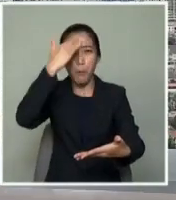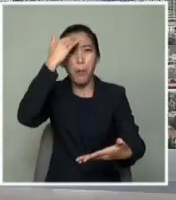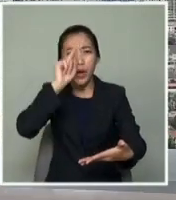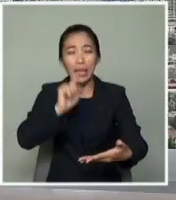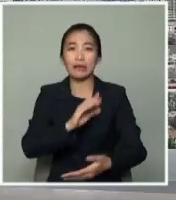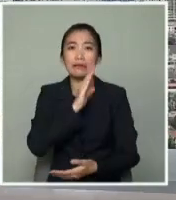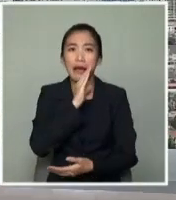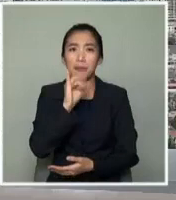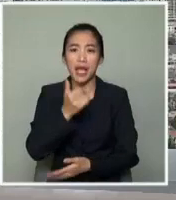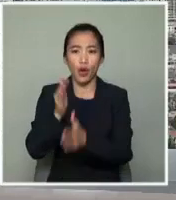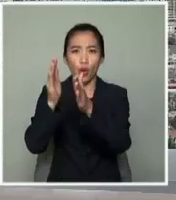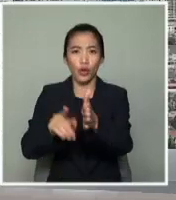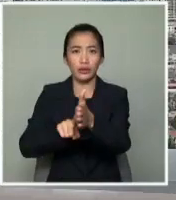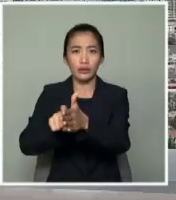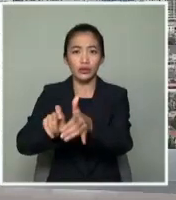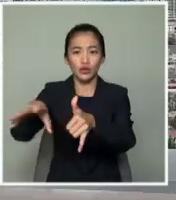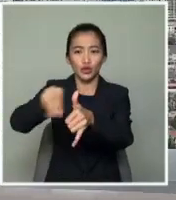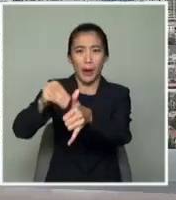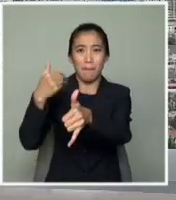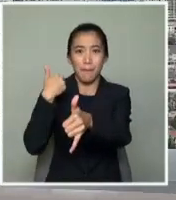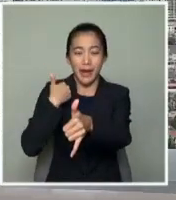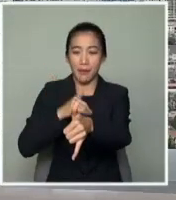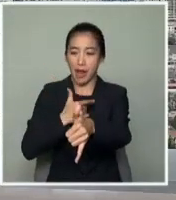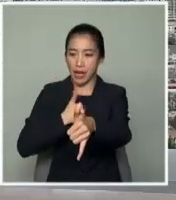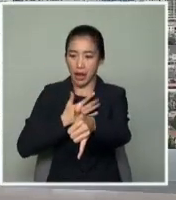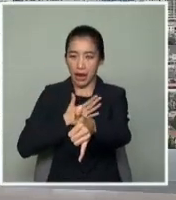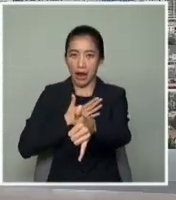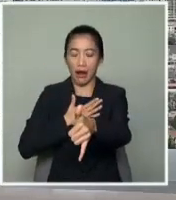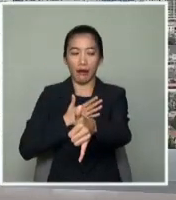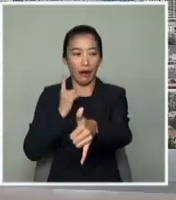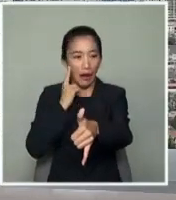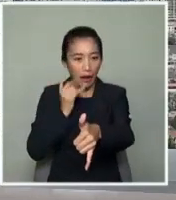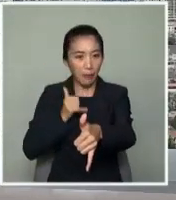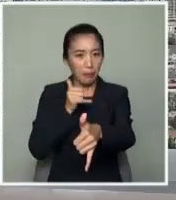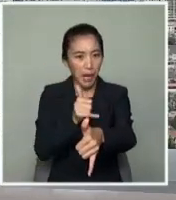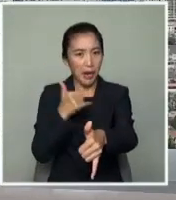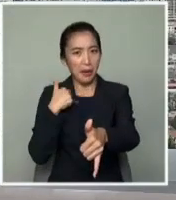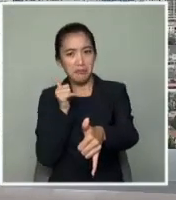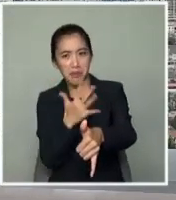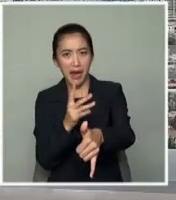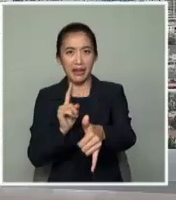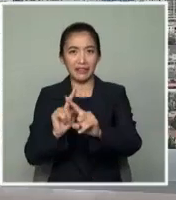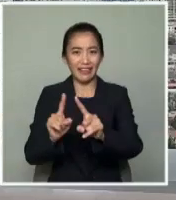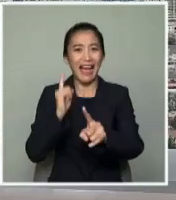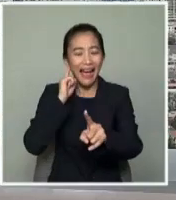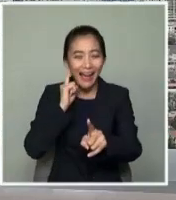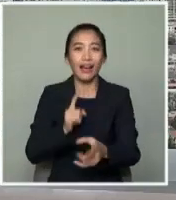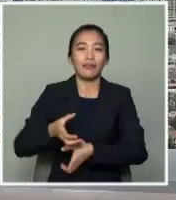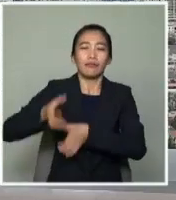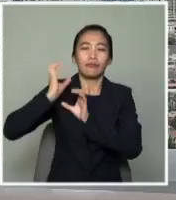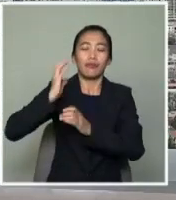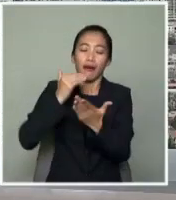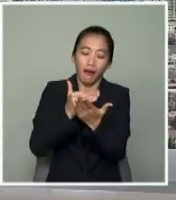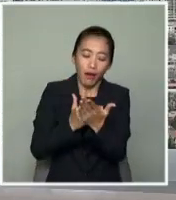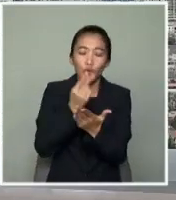การเฝ้าระวังของตัวเราเองเนี่ยจะได้ง่ายขึ้นเพราะว่าที่แคนาดาค่ะคุณผู้ชมคะมีไนท์คลับแห่งหนึ่งนะคะที่เขามีการจัดโช